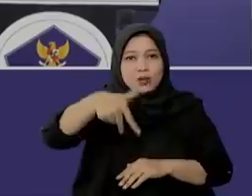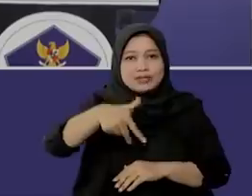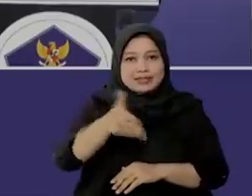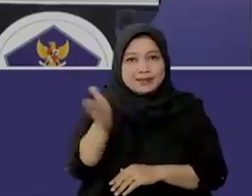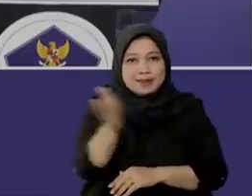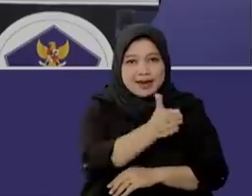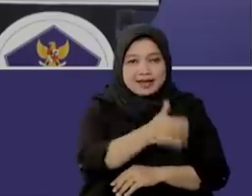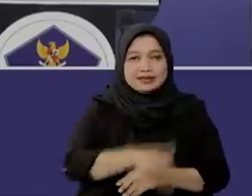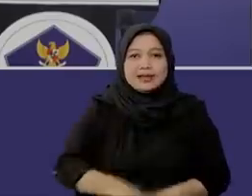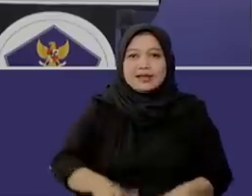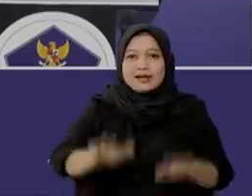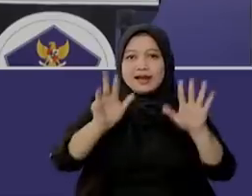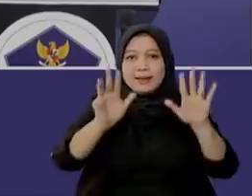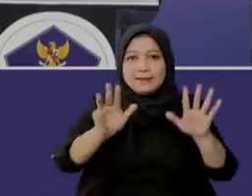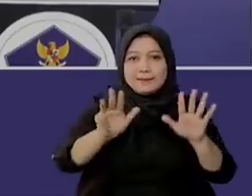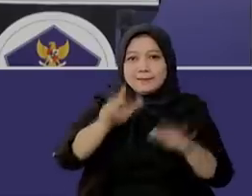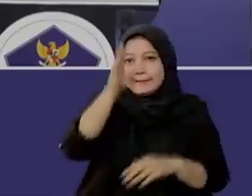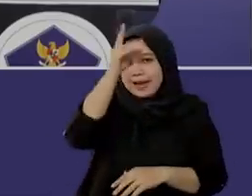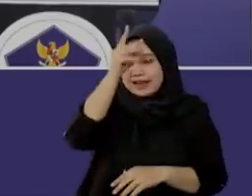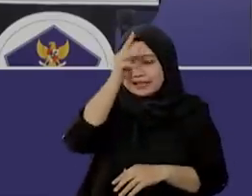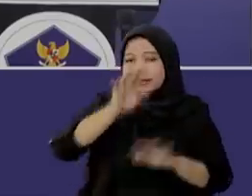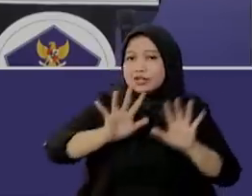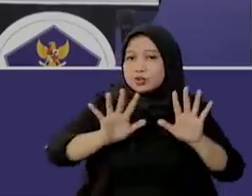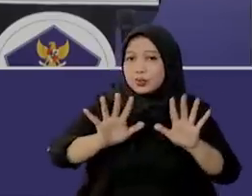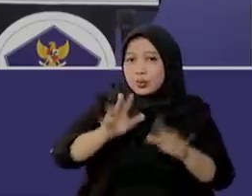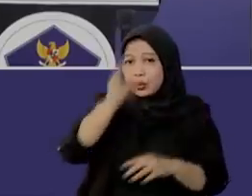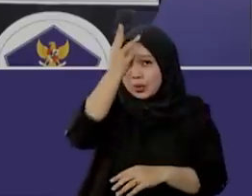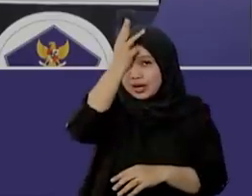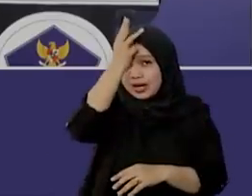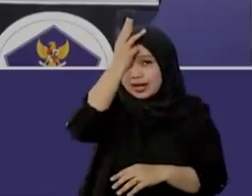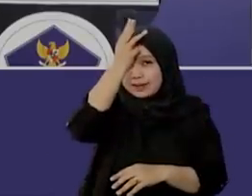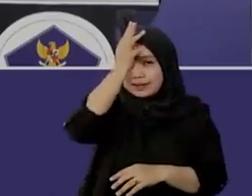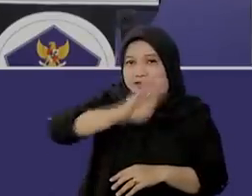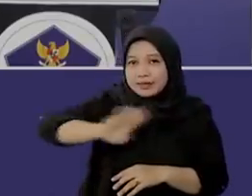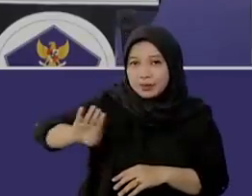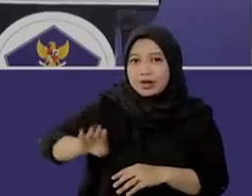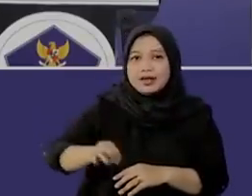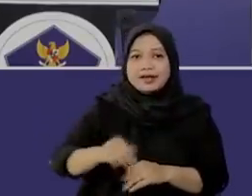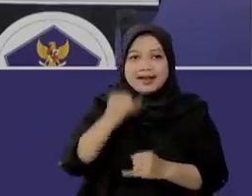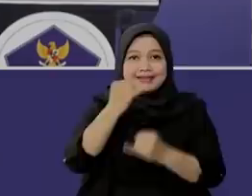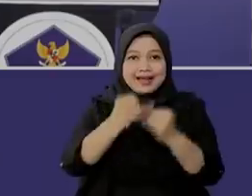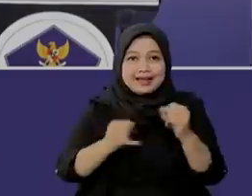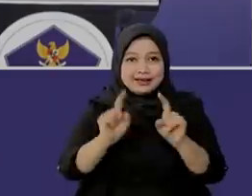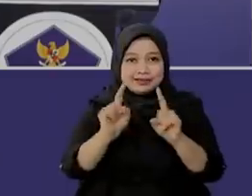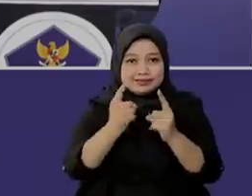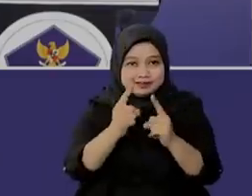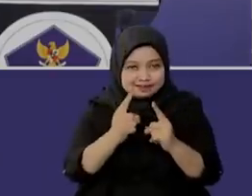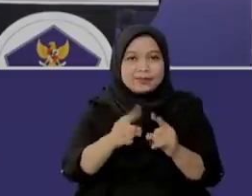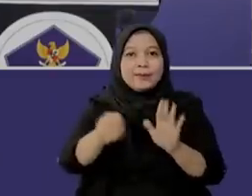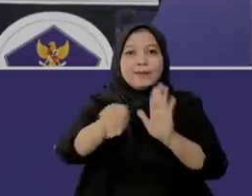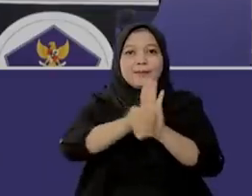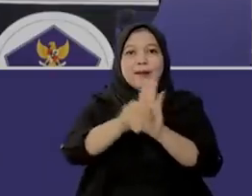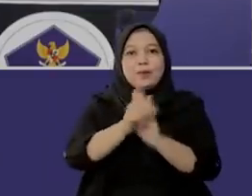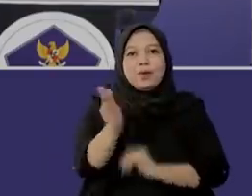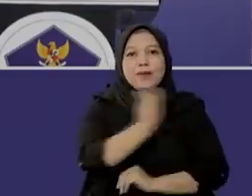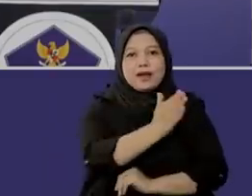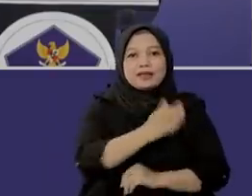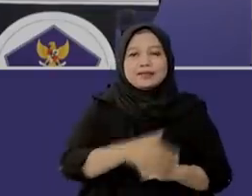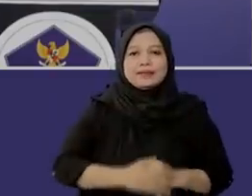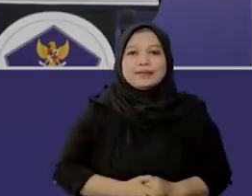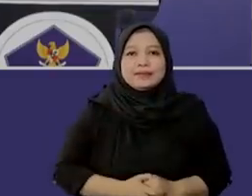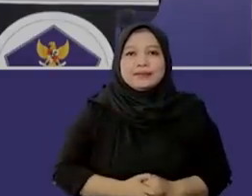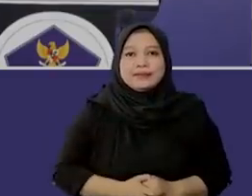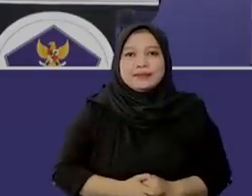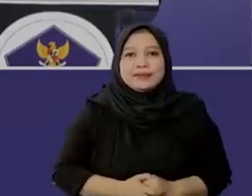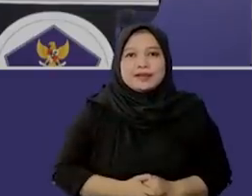Bali Kalimantan Timur dan Papua Barat saudara-saudara tentunya angka ini